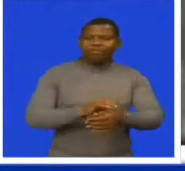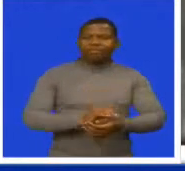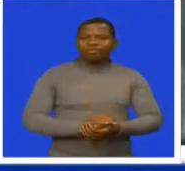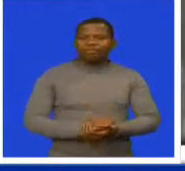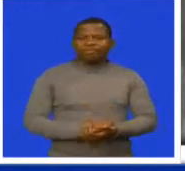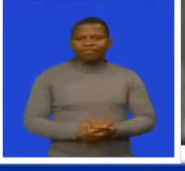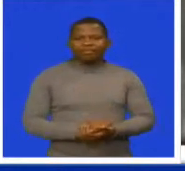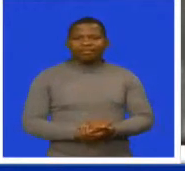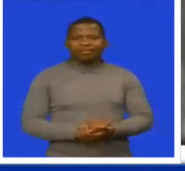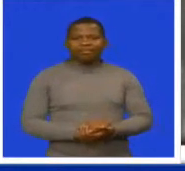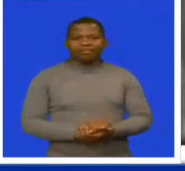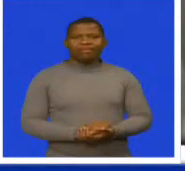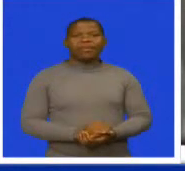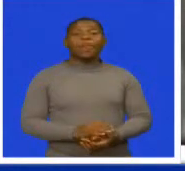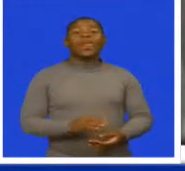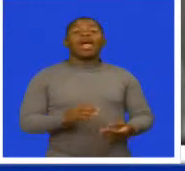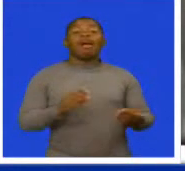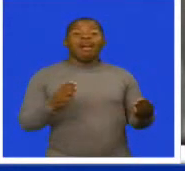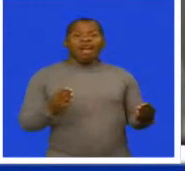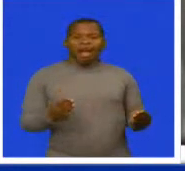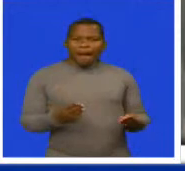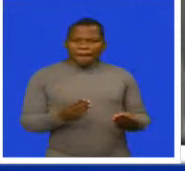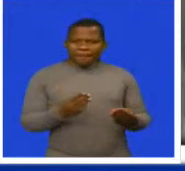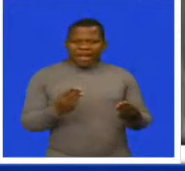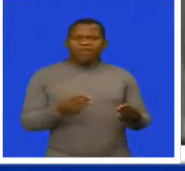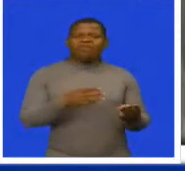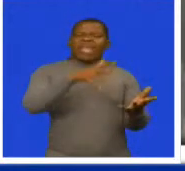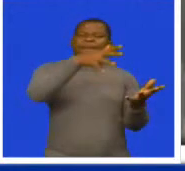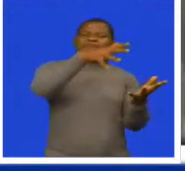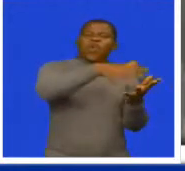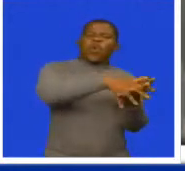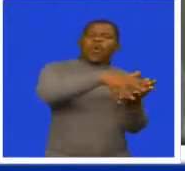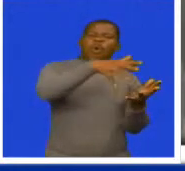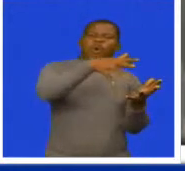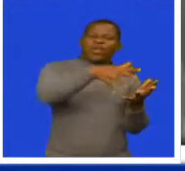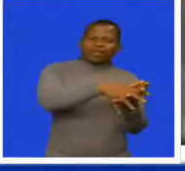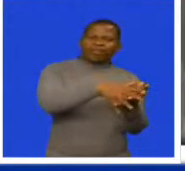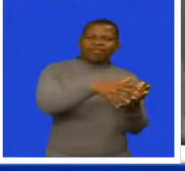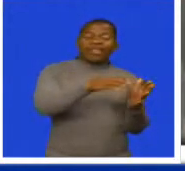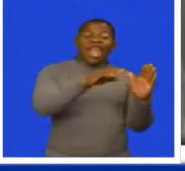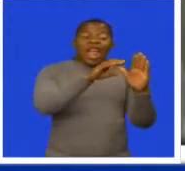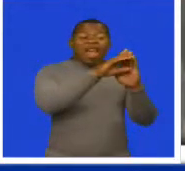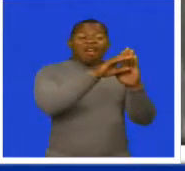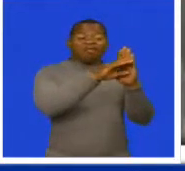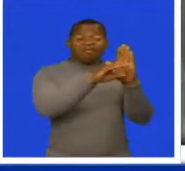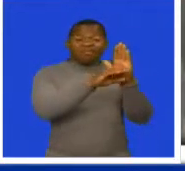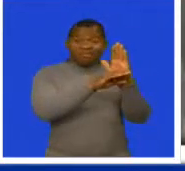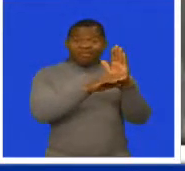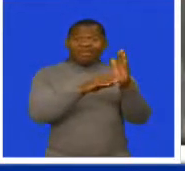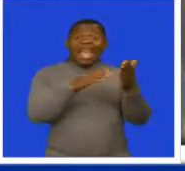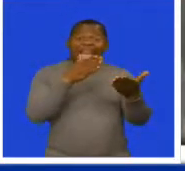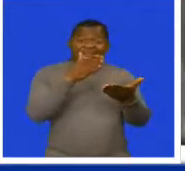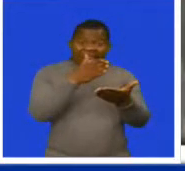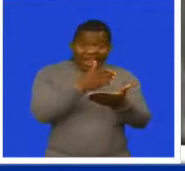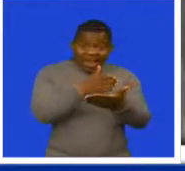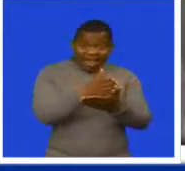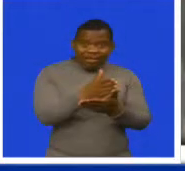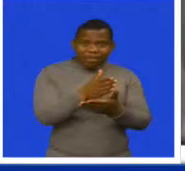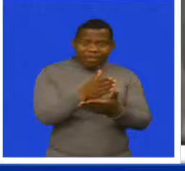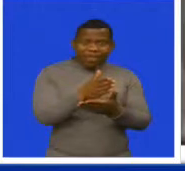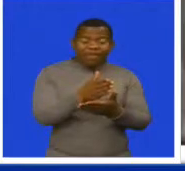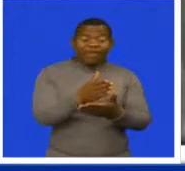speech kude i freedom le absolute ma freedoms ayingase se infringe kuyami